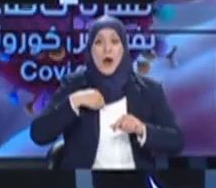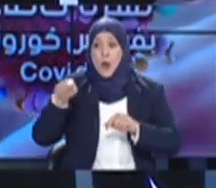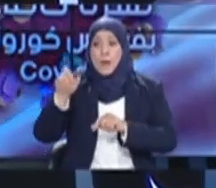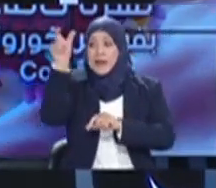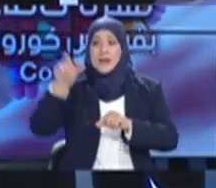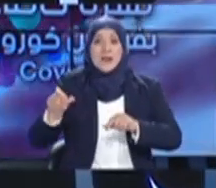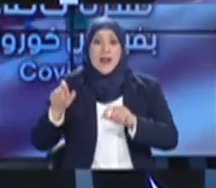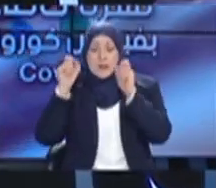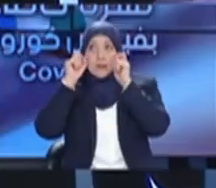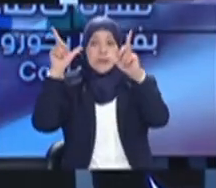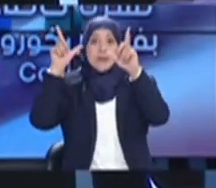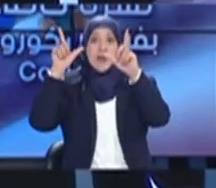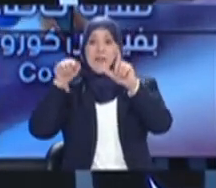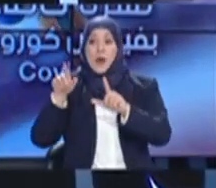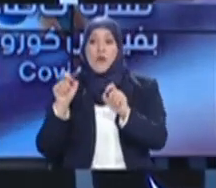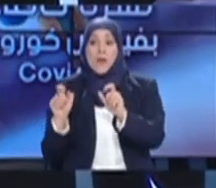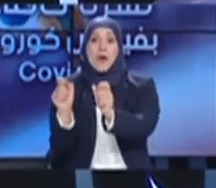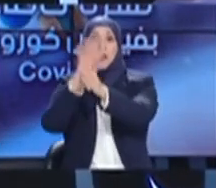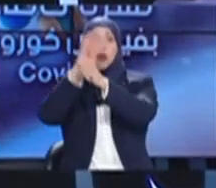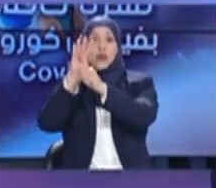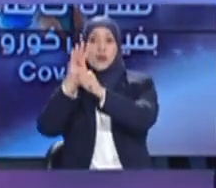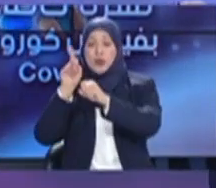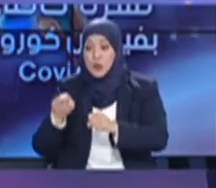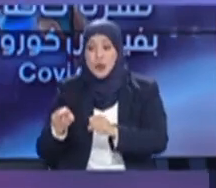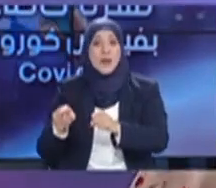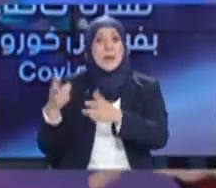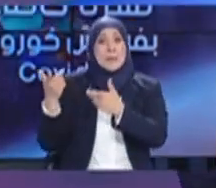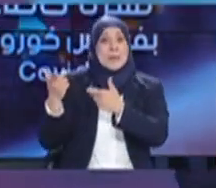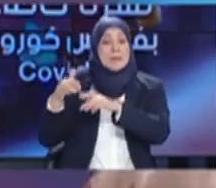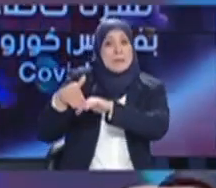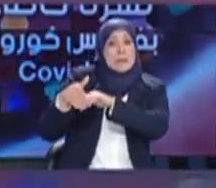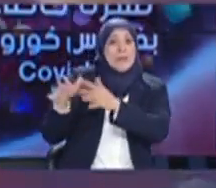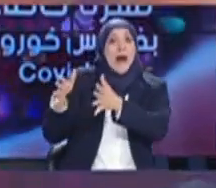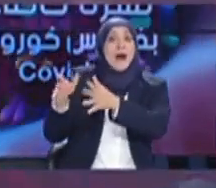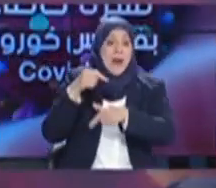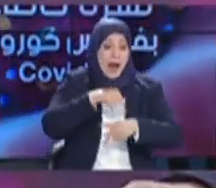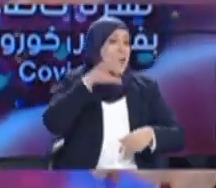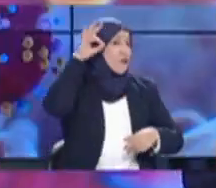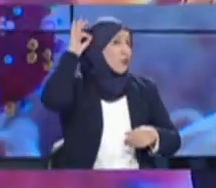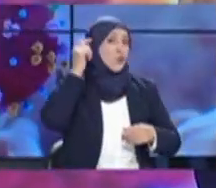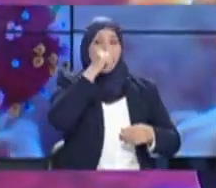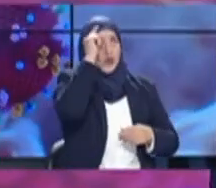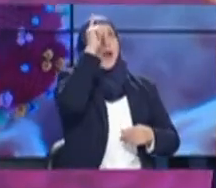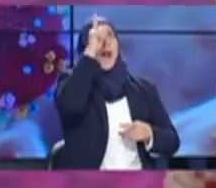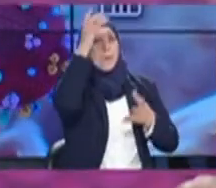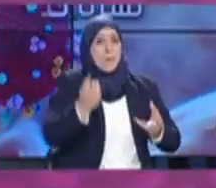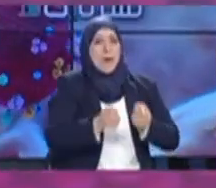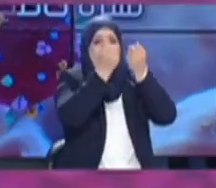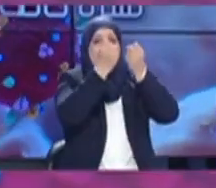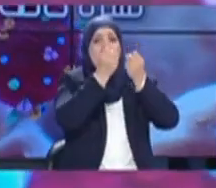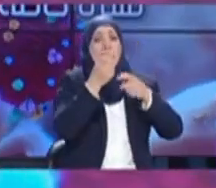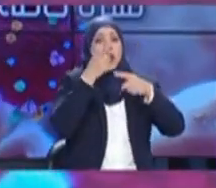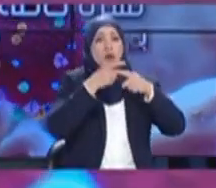عندهم الكورونا ولات بالالاف في 24 ساعة. مش مصدقين اللي نحن معناها لتوا مازلنا في 39 عندنا حالة